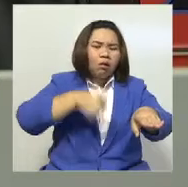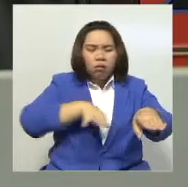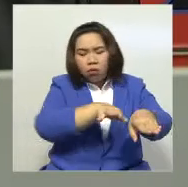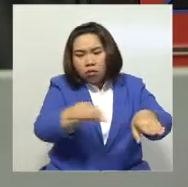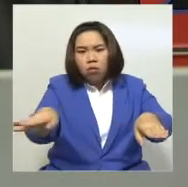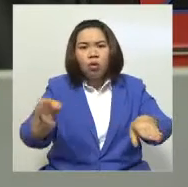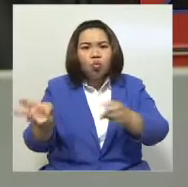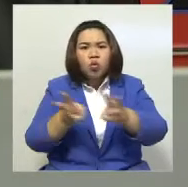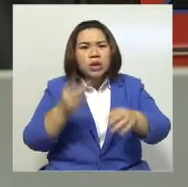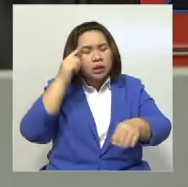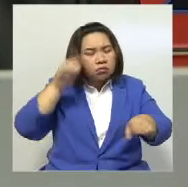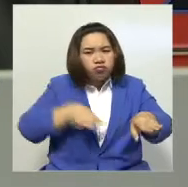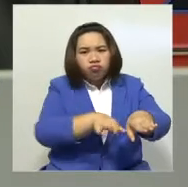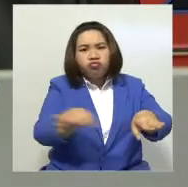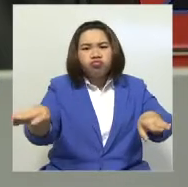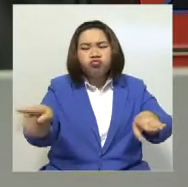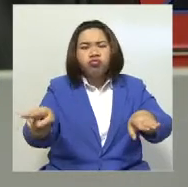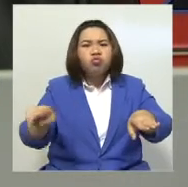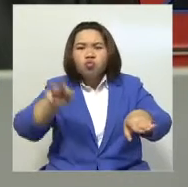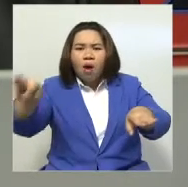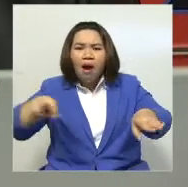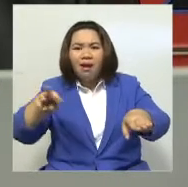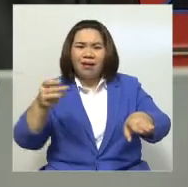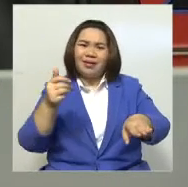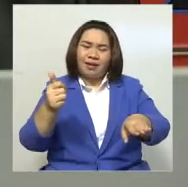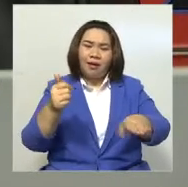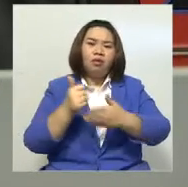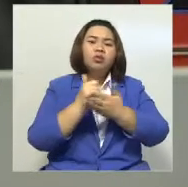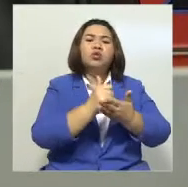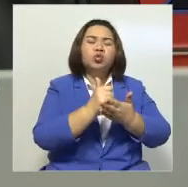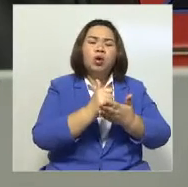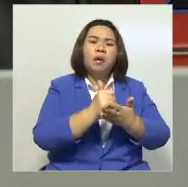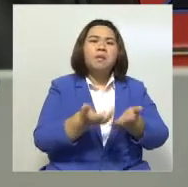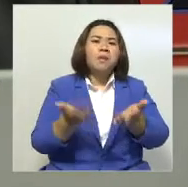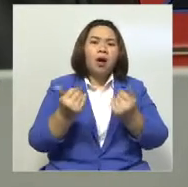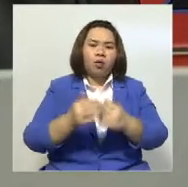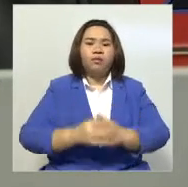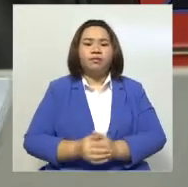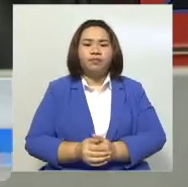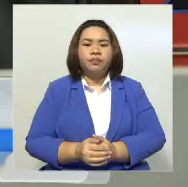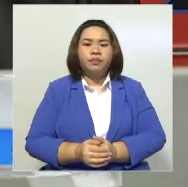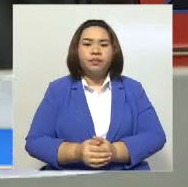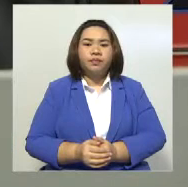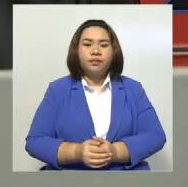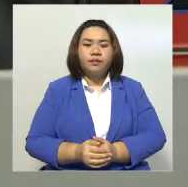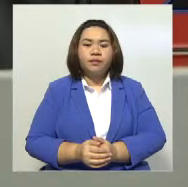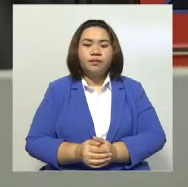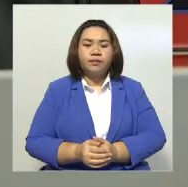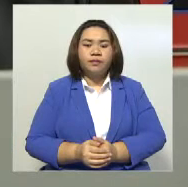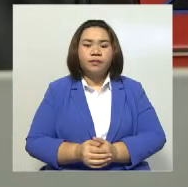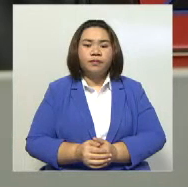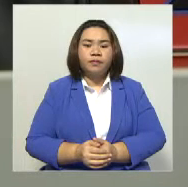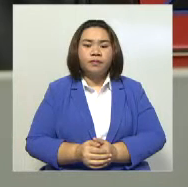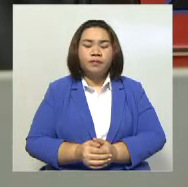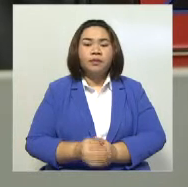มันต้องหาเส้นทางลัดเส้นทางอ้อมนะบางส่วนเพื่อจะแบ่งเบาปัญหาการจราจรในจุดที่เป็นอุปสรรคเมื่อสักครู่ที่เห็นนั่นแ